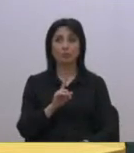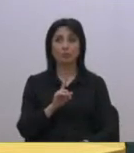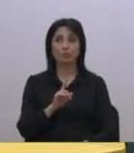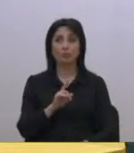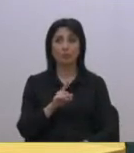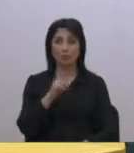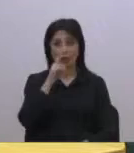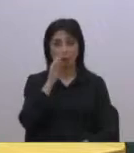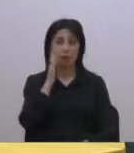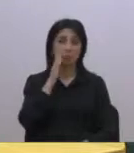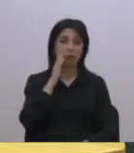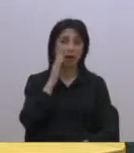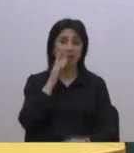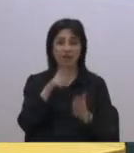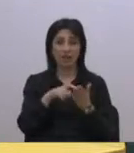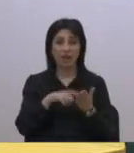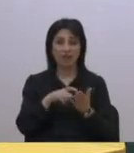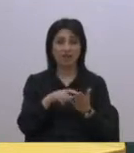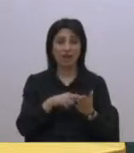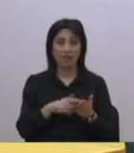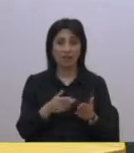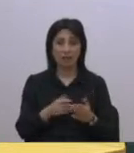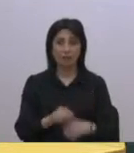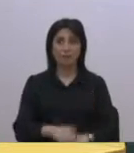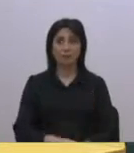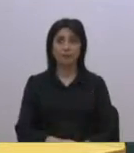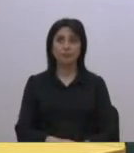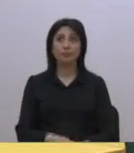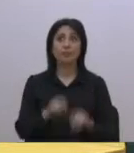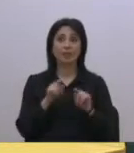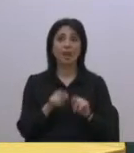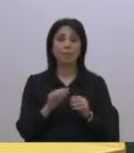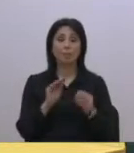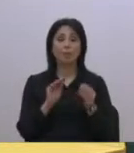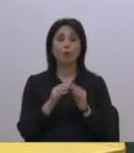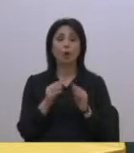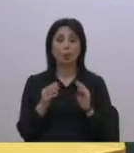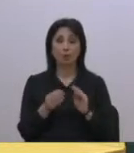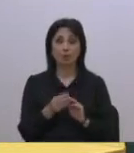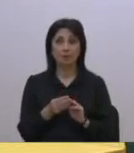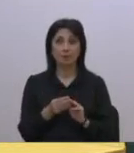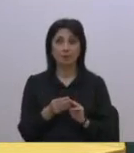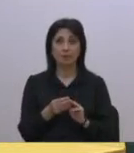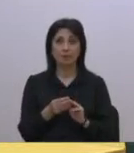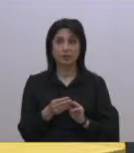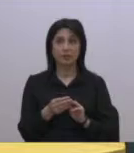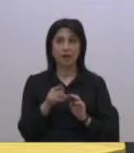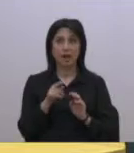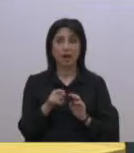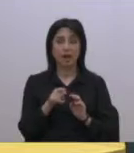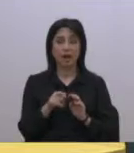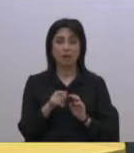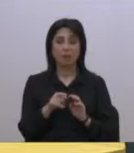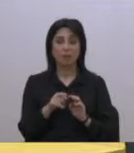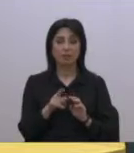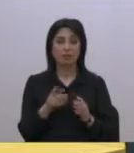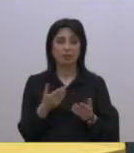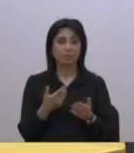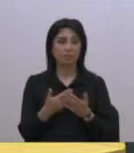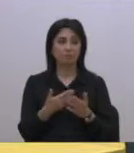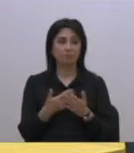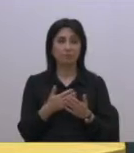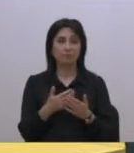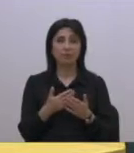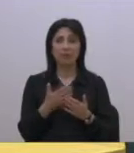თქვან მართალი გაგვერკვია როგორც ასეთი. აი ამ პრობლემის ამ რაღაცნაირად აი